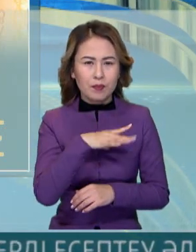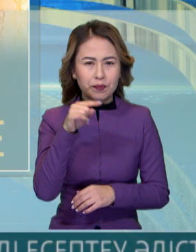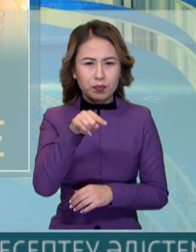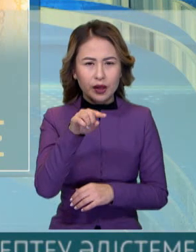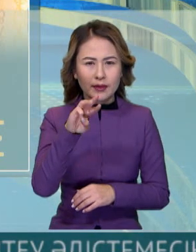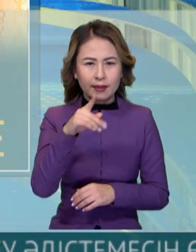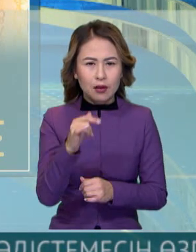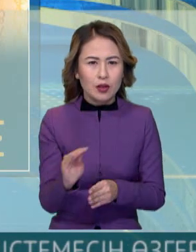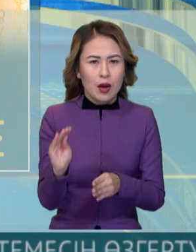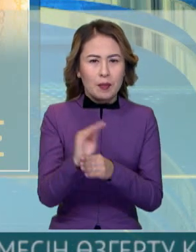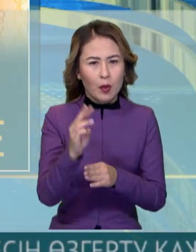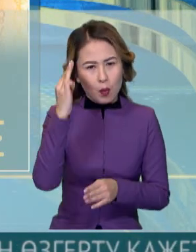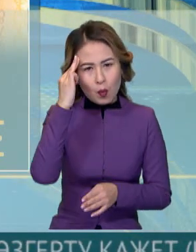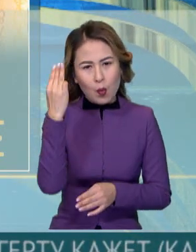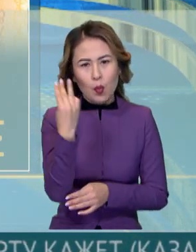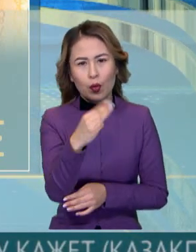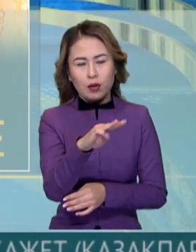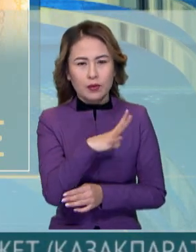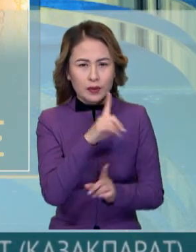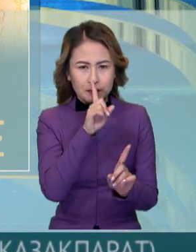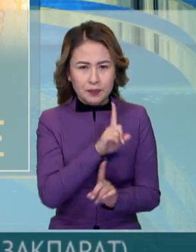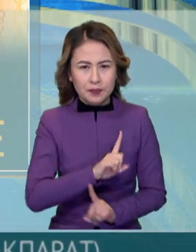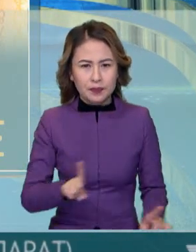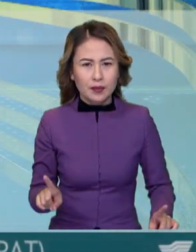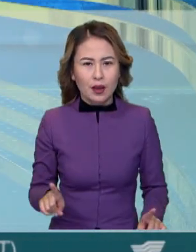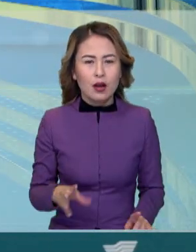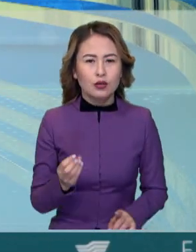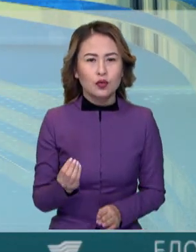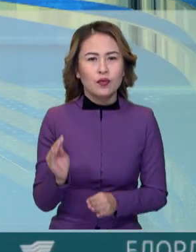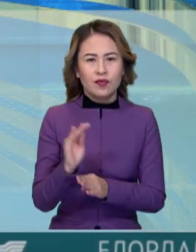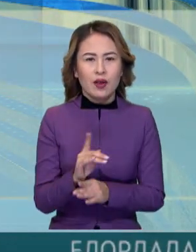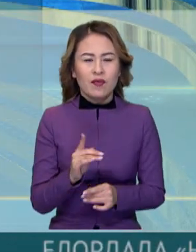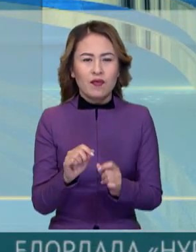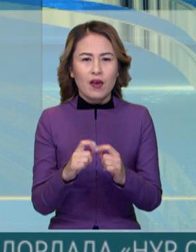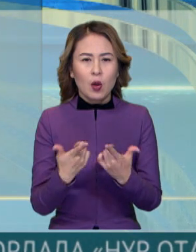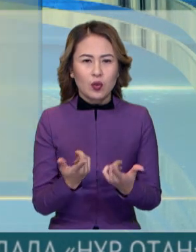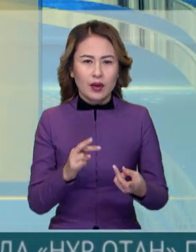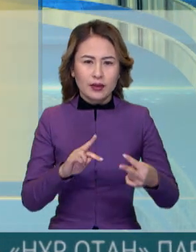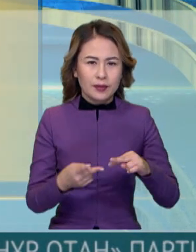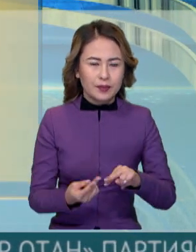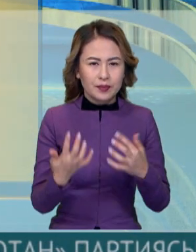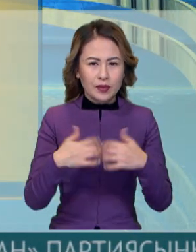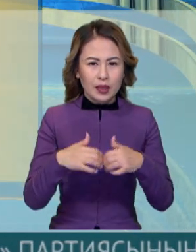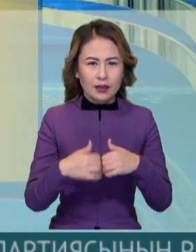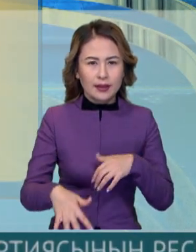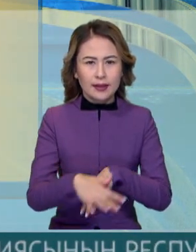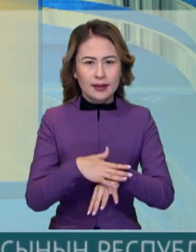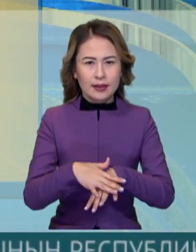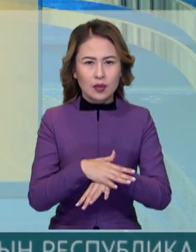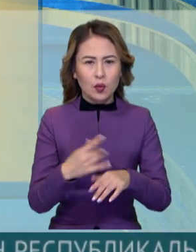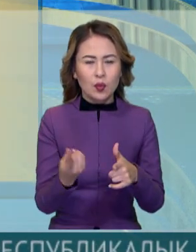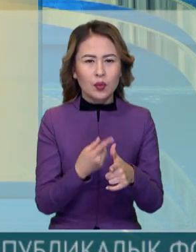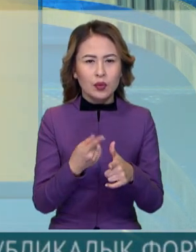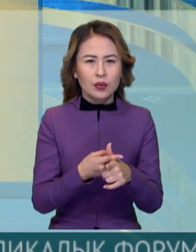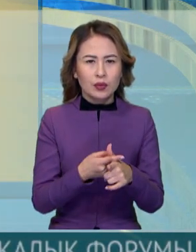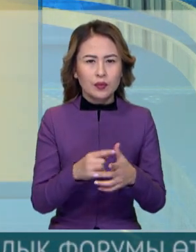теңгелік банкнотаның дизайны өзгелерінен ерекшеленіп түсті. Айта кету керек, ұлттық валютамыз айналымға енер алдын